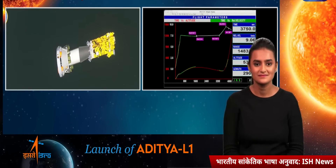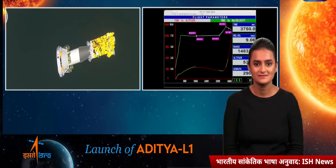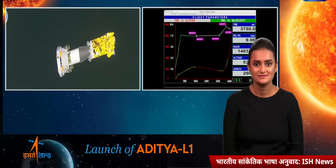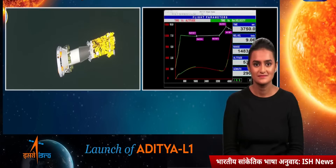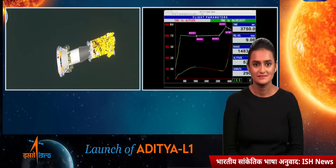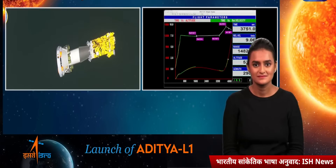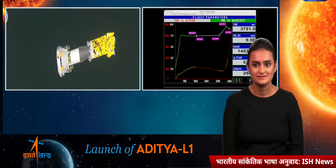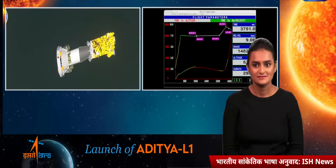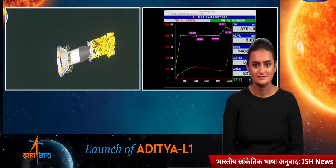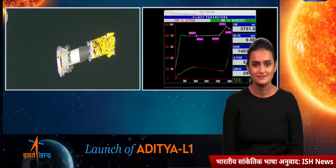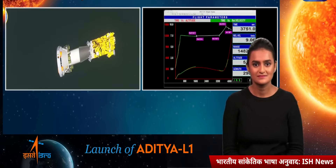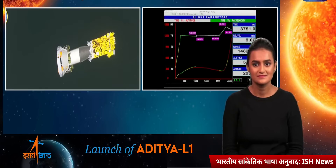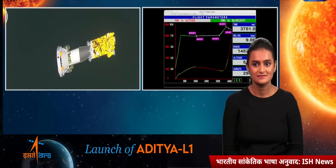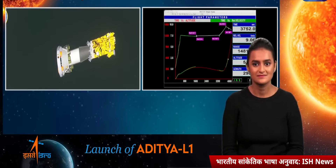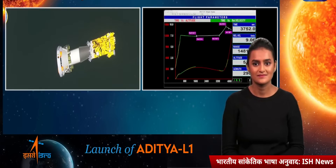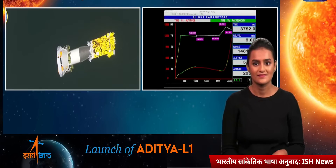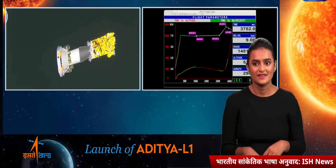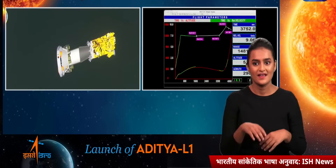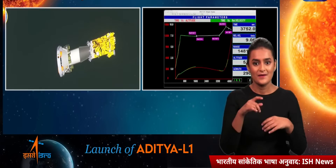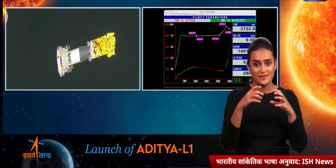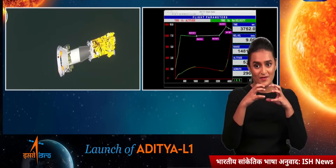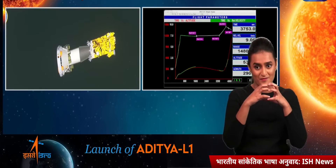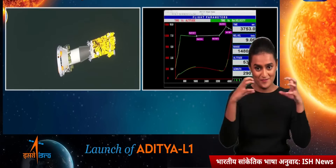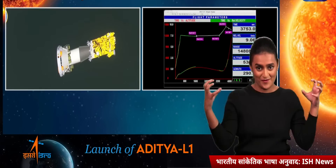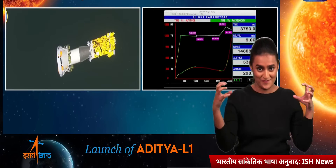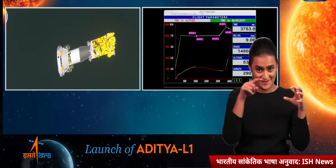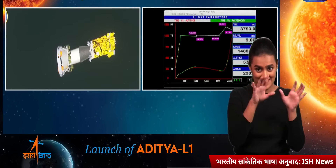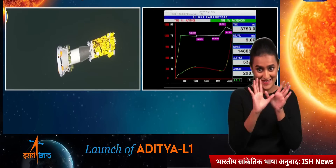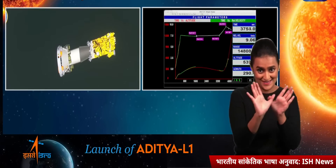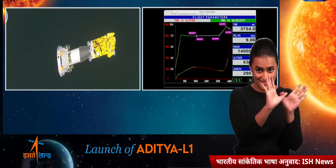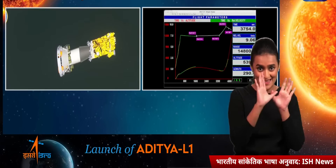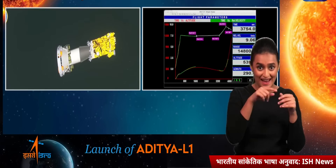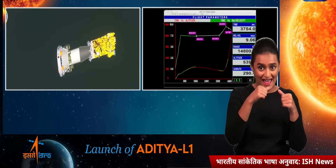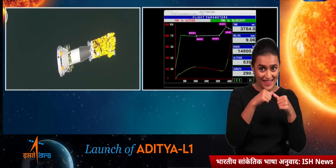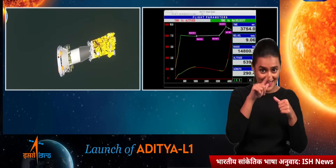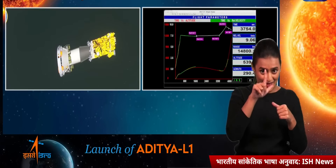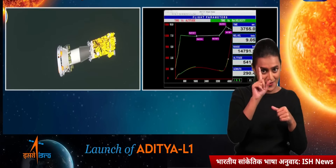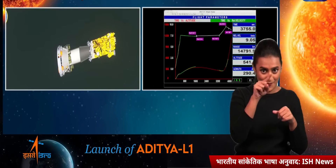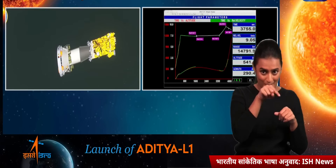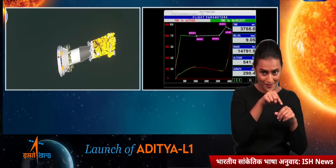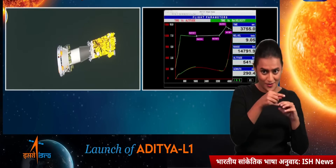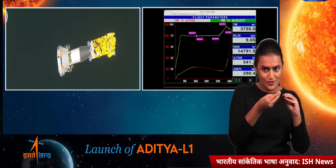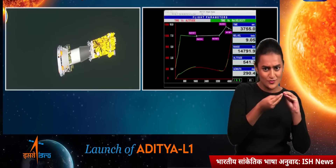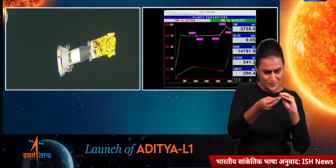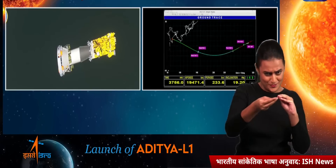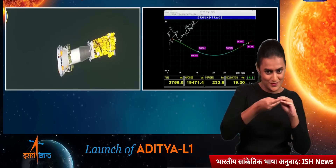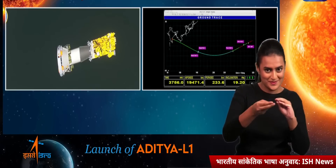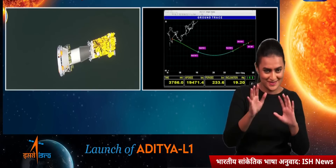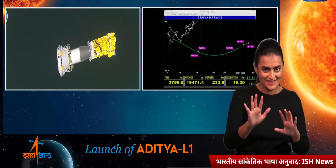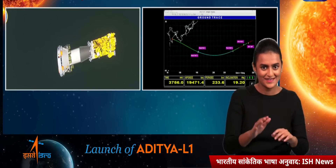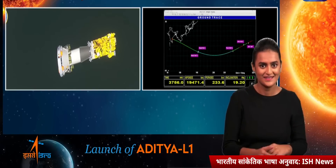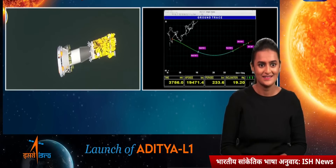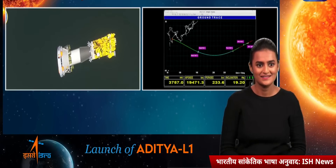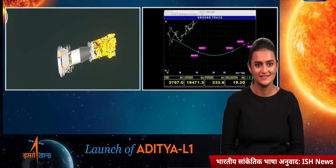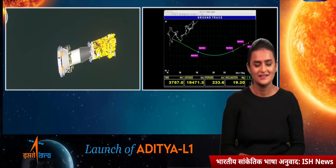अंतरिक्ष यान आदित्य L1 का सफलतापूर्ण अंतक्षेपण अभी बाकी है।